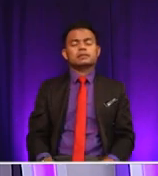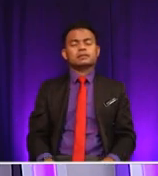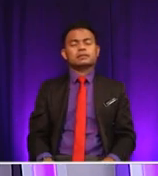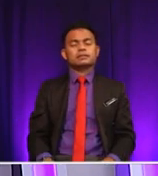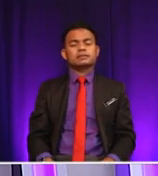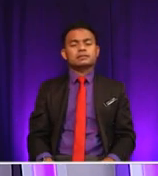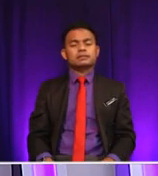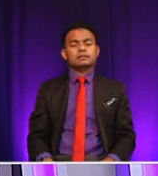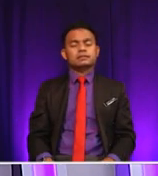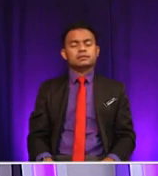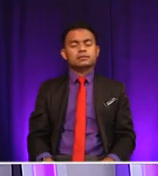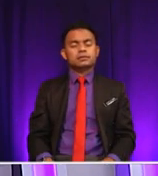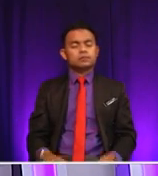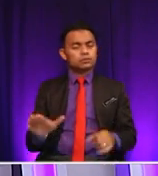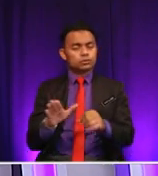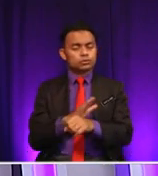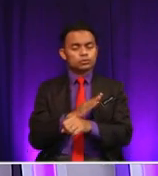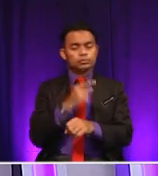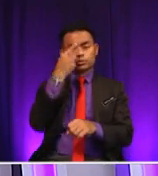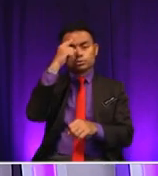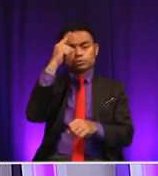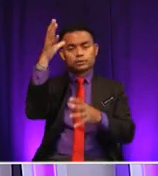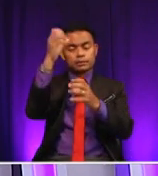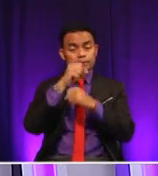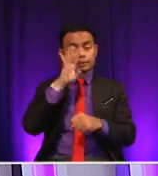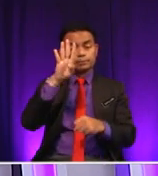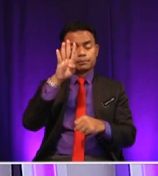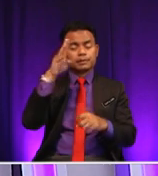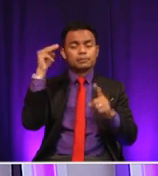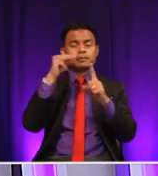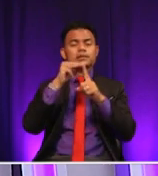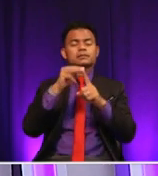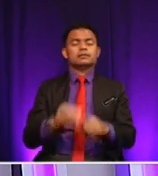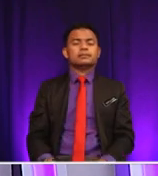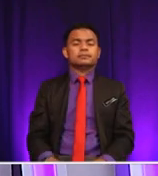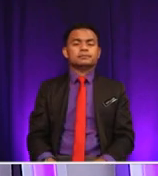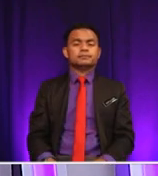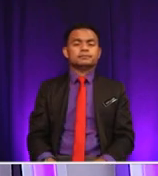untuk mendapatkan 4 markah Dalam Pesan SPM yang akan datang